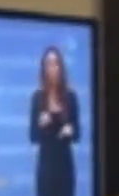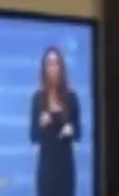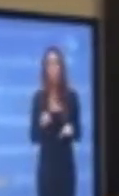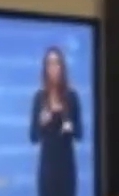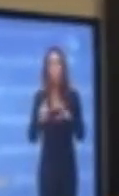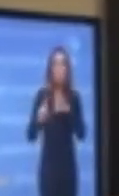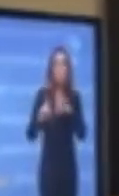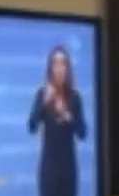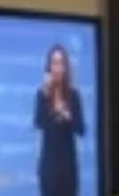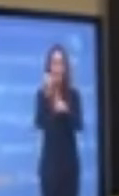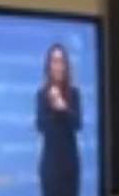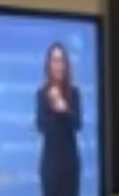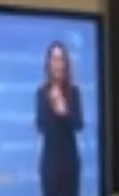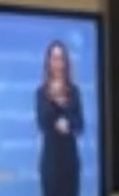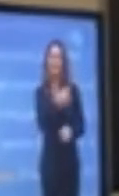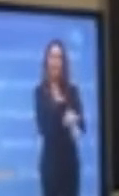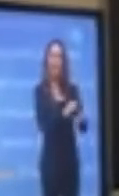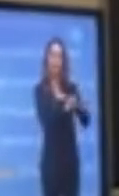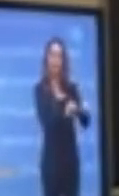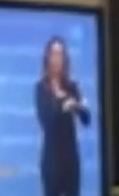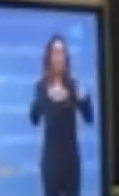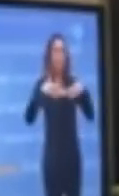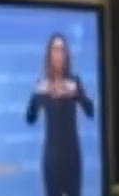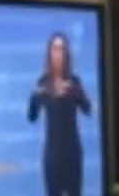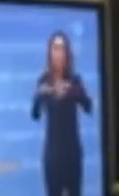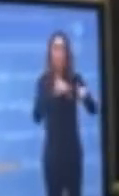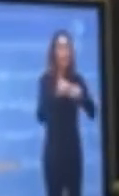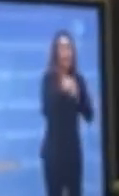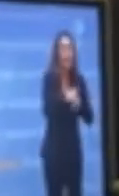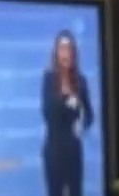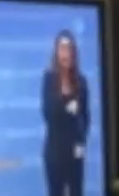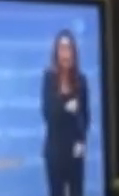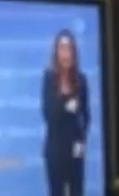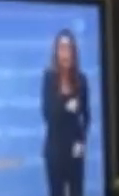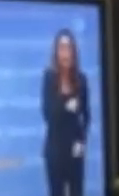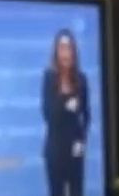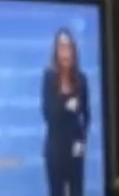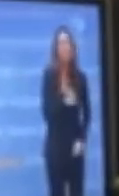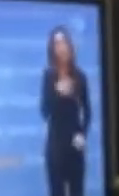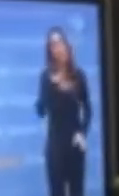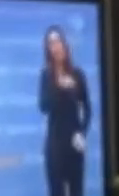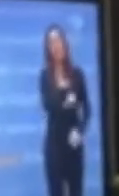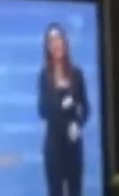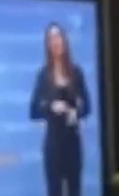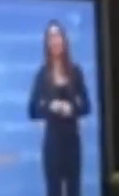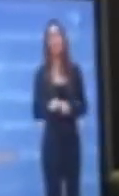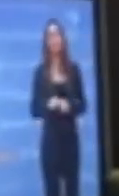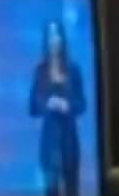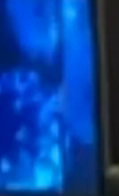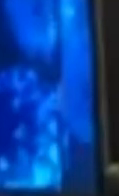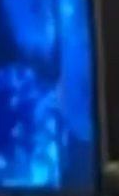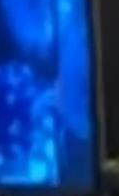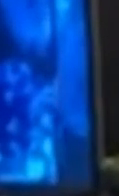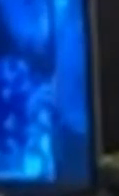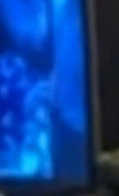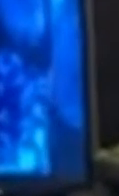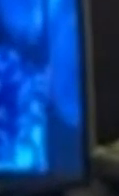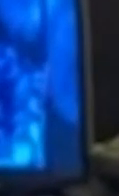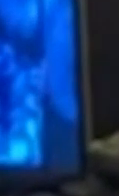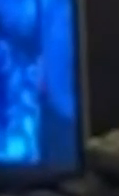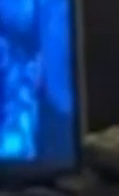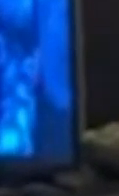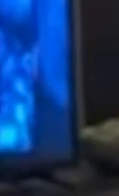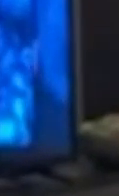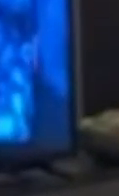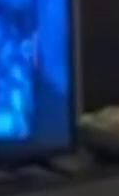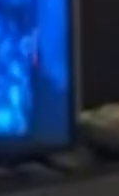noodzakelijk werk dat niet thuis kan worden gedaan, de coronamaatregelen niet worden nageleefd, om dat soort gevallen in te grijpen. Ja, maar u zegt, tot